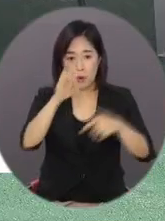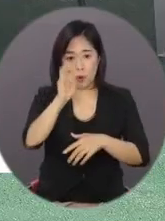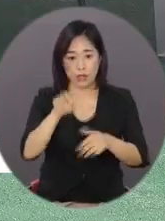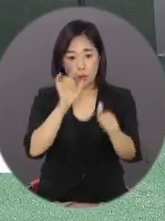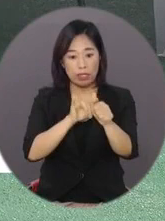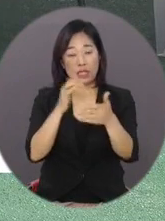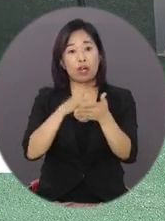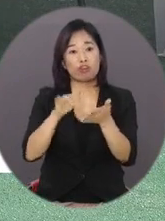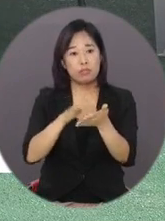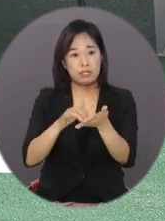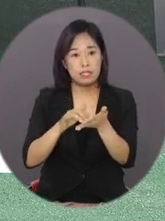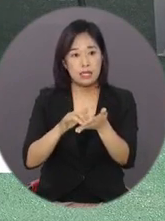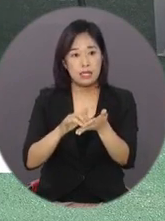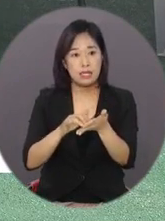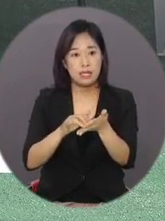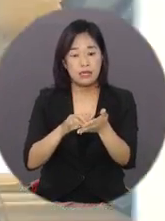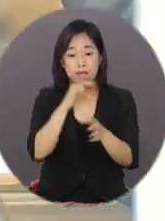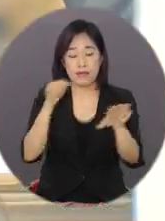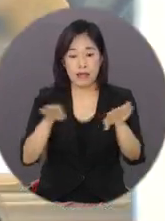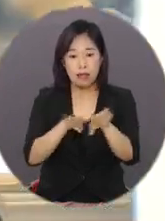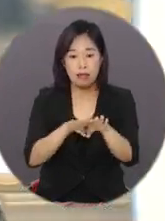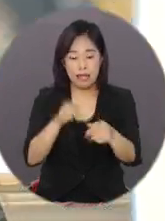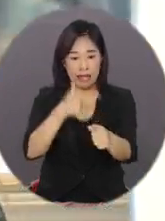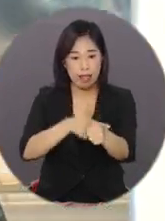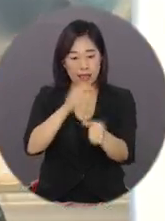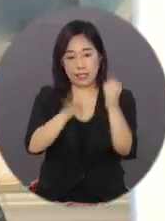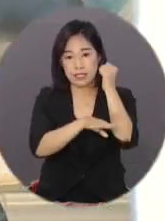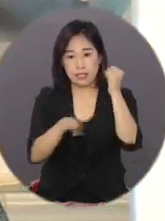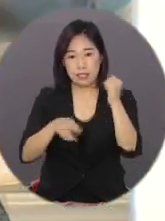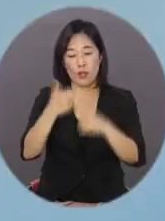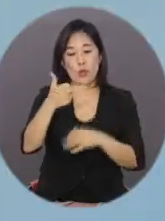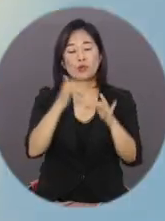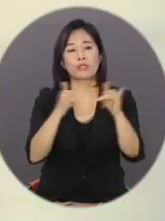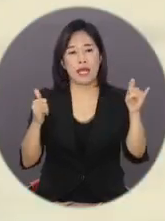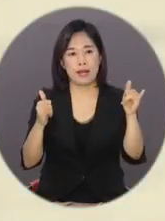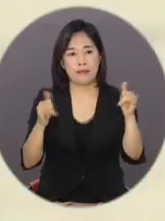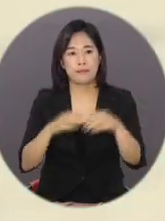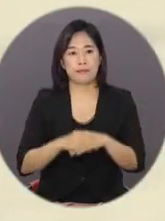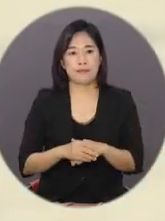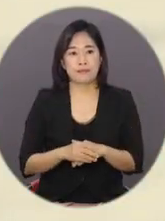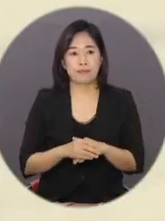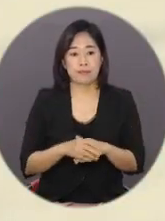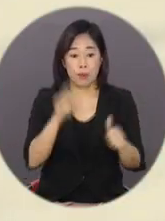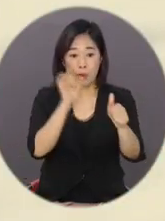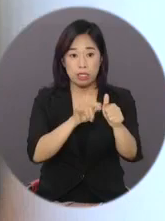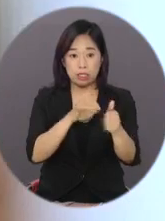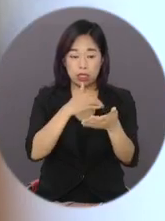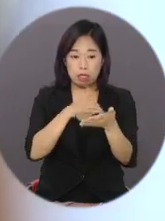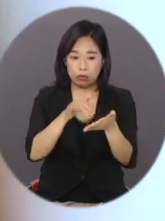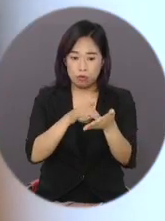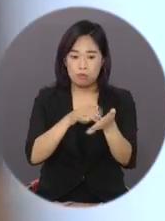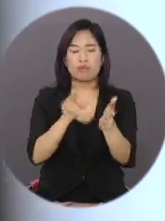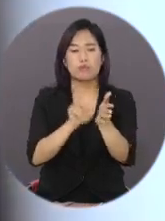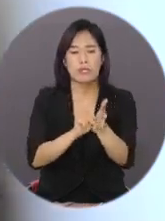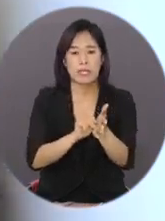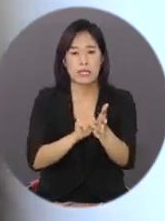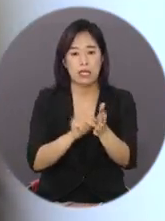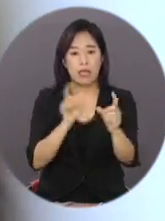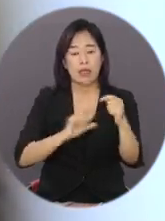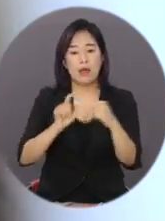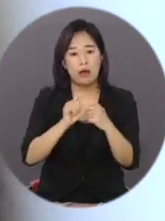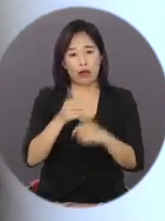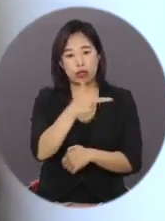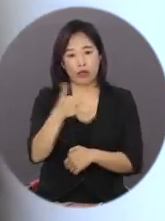확진자 수는 일요일 오후 6시를 기준으로 12명을 기록하고 있습니다. 확진자 수도 문제지만 더 큰